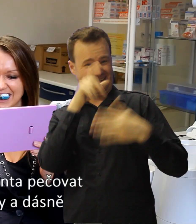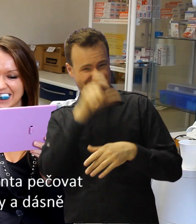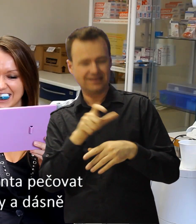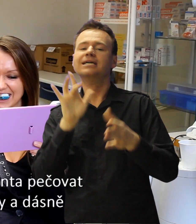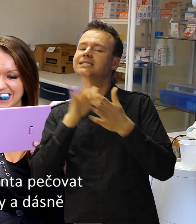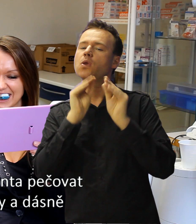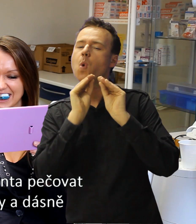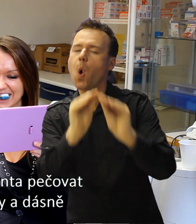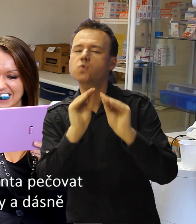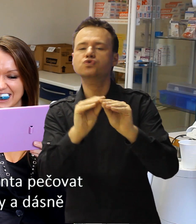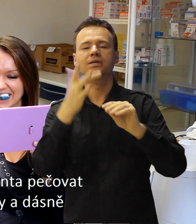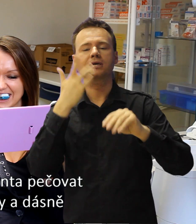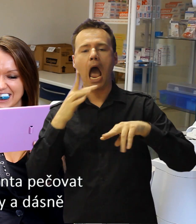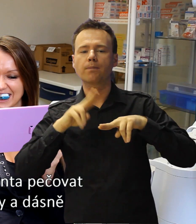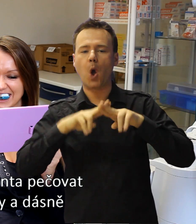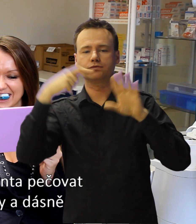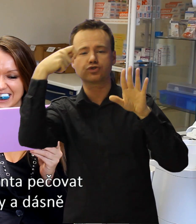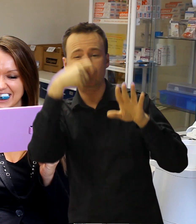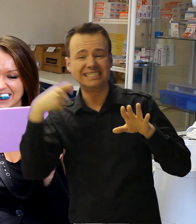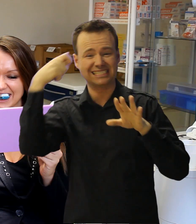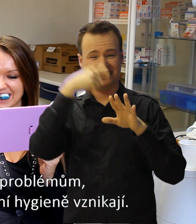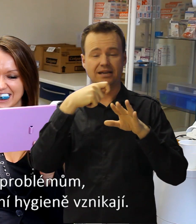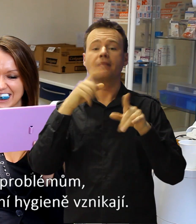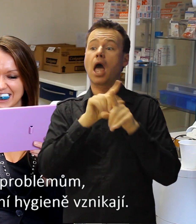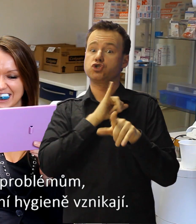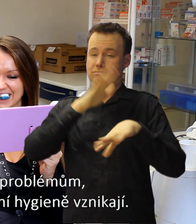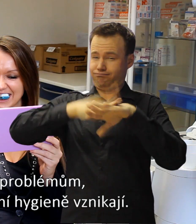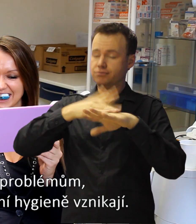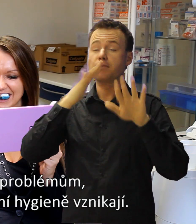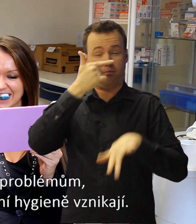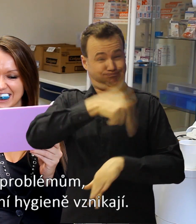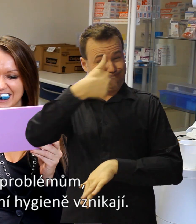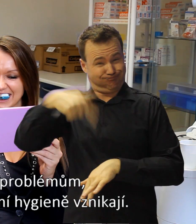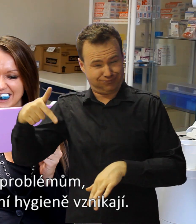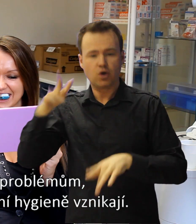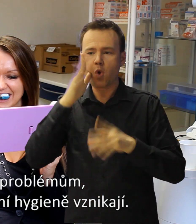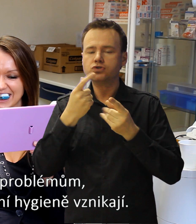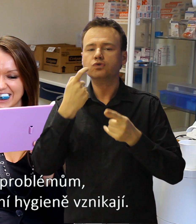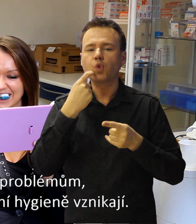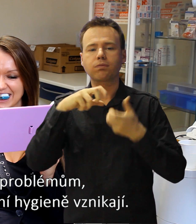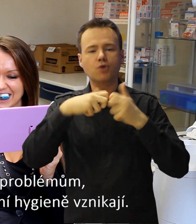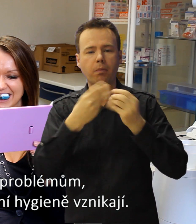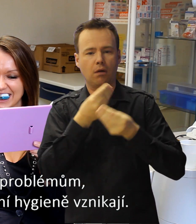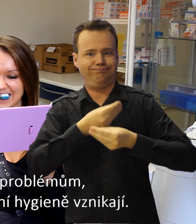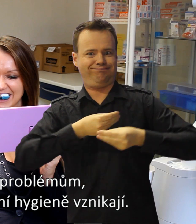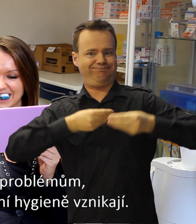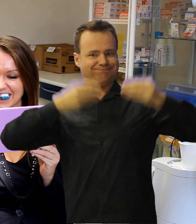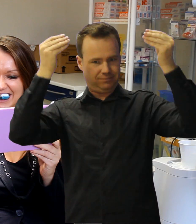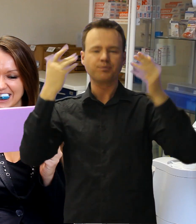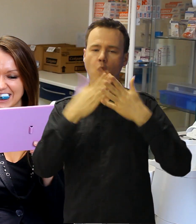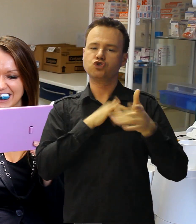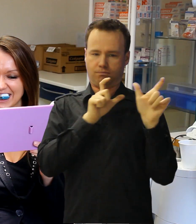a naučit pacienta pečovat o jeho zuby a dásně a tím předejít problémům, které při špatné zubní hygieně